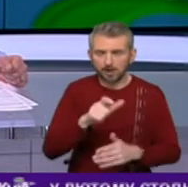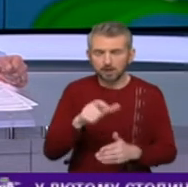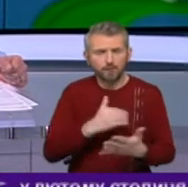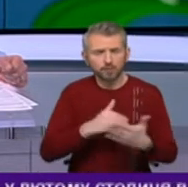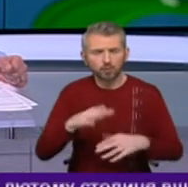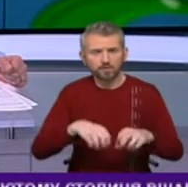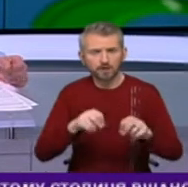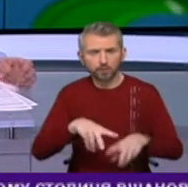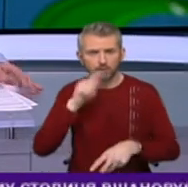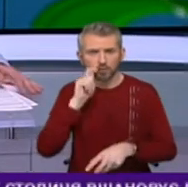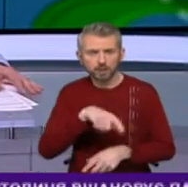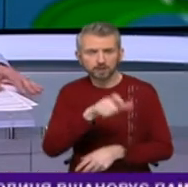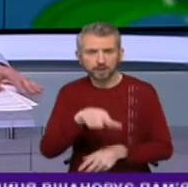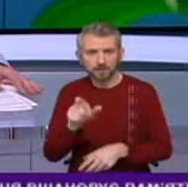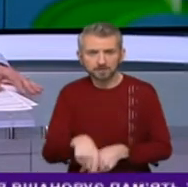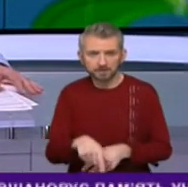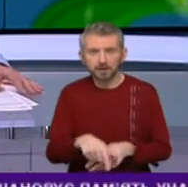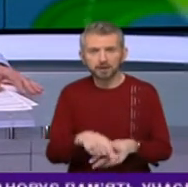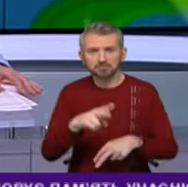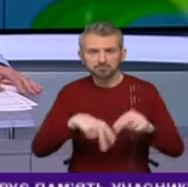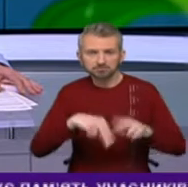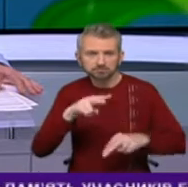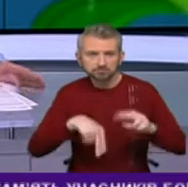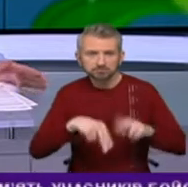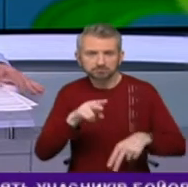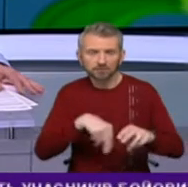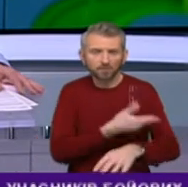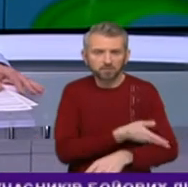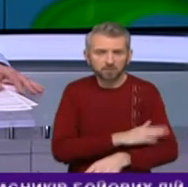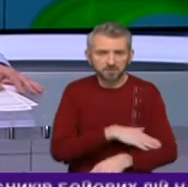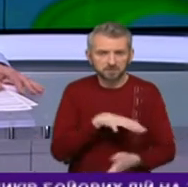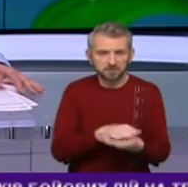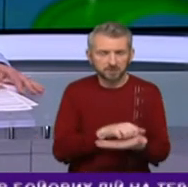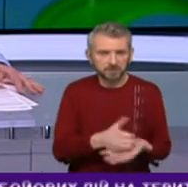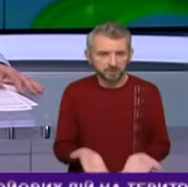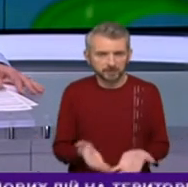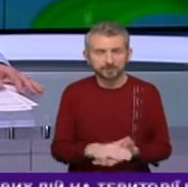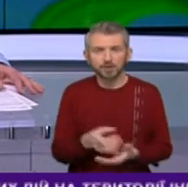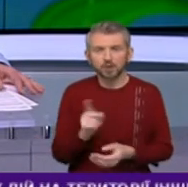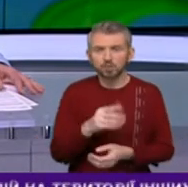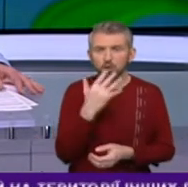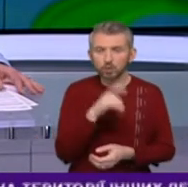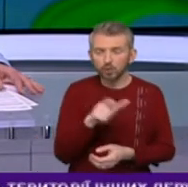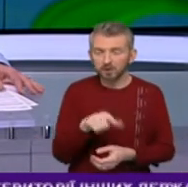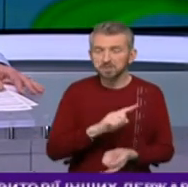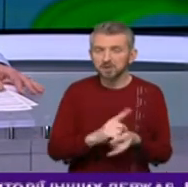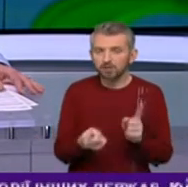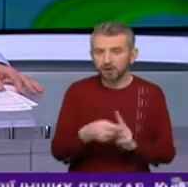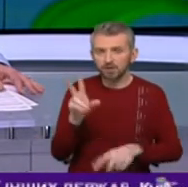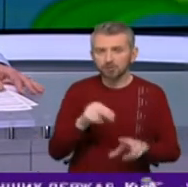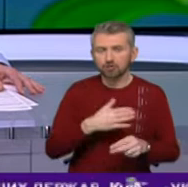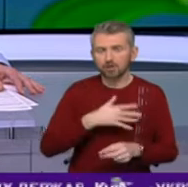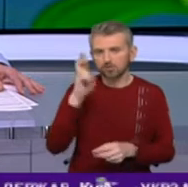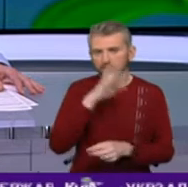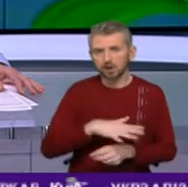висококваліфіковані українські фахівці кладуть цеглу на будівництвах Польщі і не тільки. Натомість іноземці, навпаки, вважають нашу